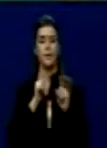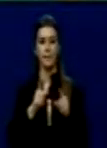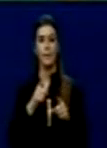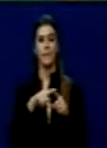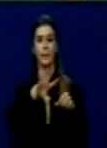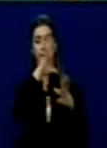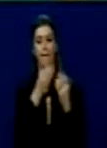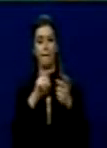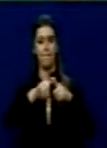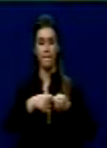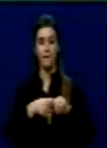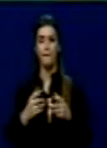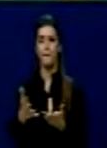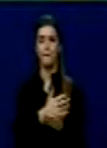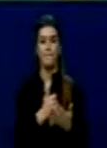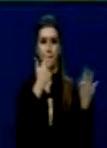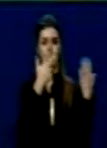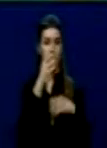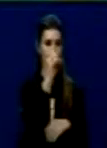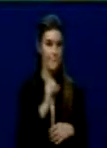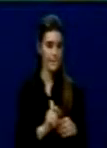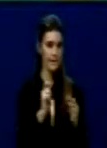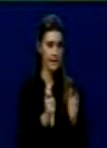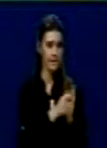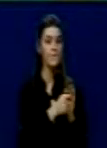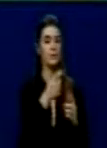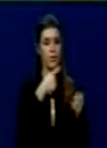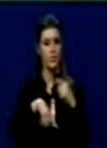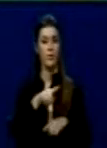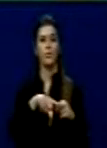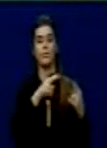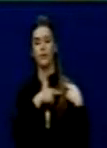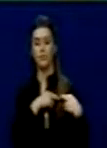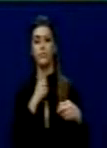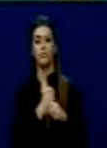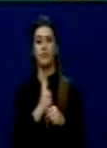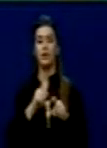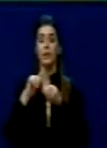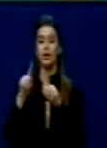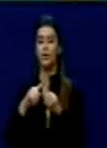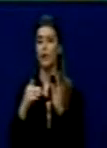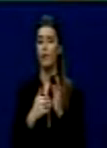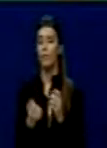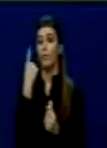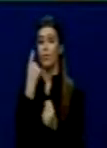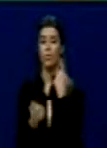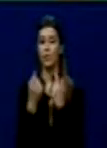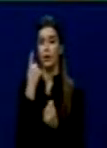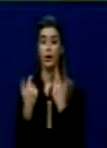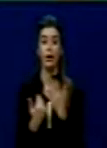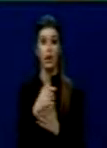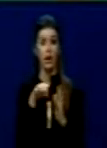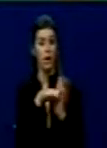pjesë të fondeve nga privatizimi 75% sosh dhe me ato dhe e merr obligimin pastaj që çfarëdo kërkesë e re e